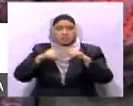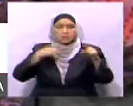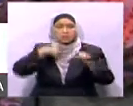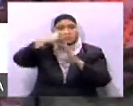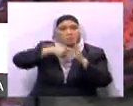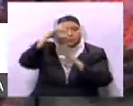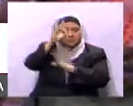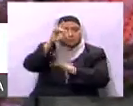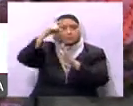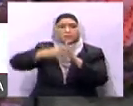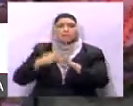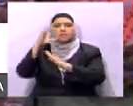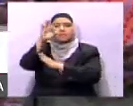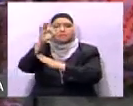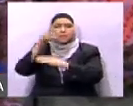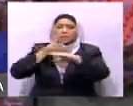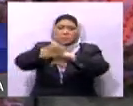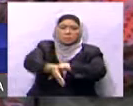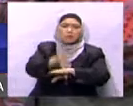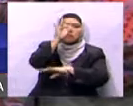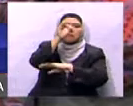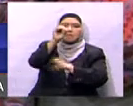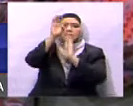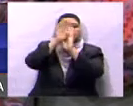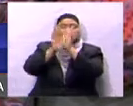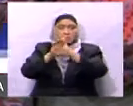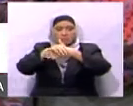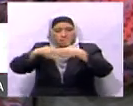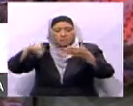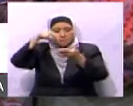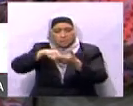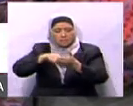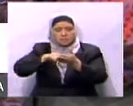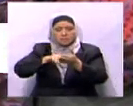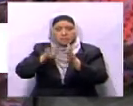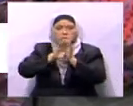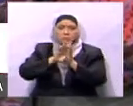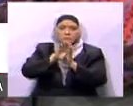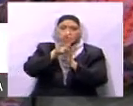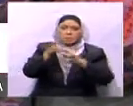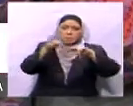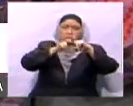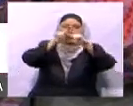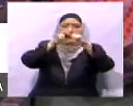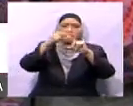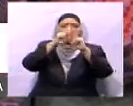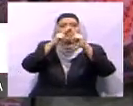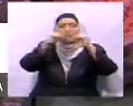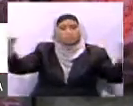sudah melebihi 80 bilion. Jadi ini antara perkembangan-perkembangan yang sangat positif. Itu baru